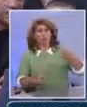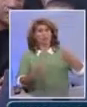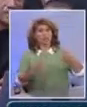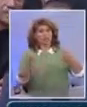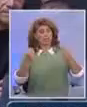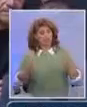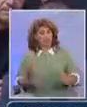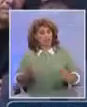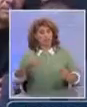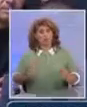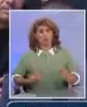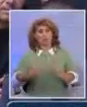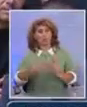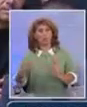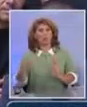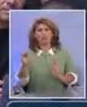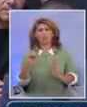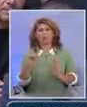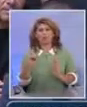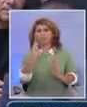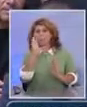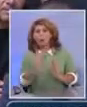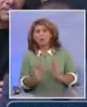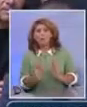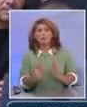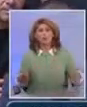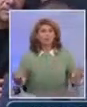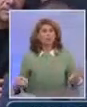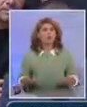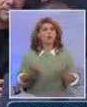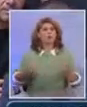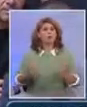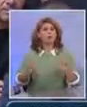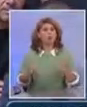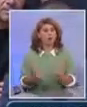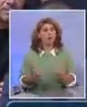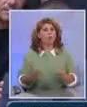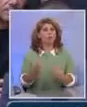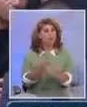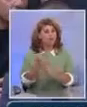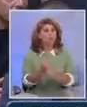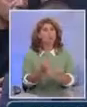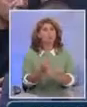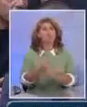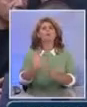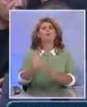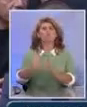στο δημόσιο και όχι να είναι πραγματικά παραγωγικοί για το έθνος και την κοινωνία.